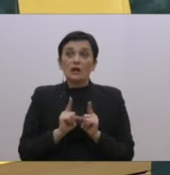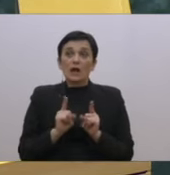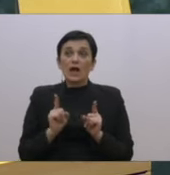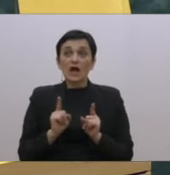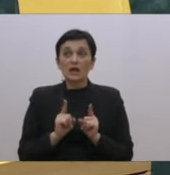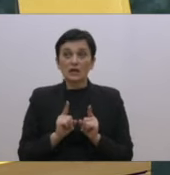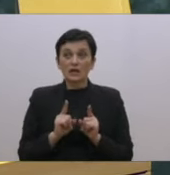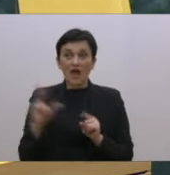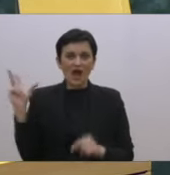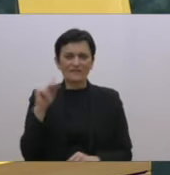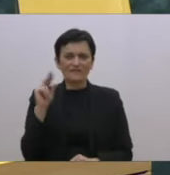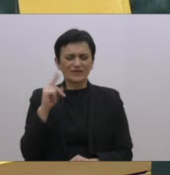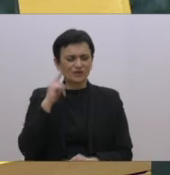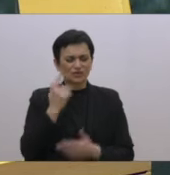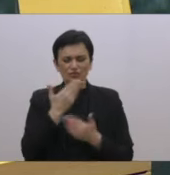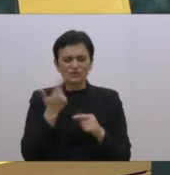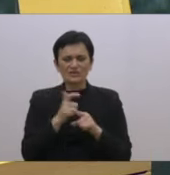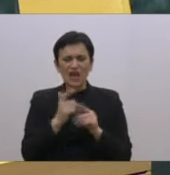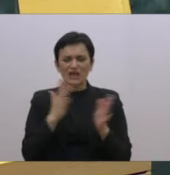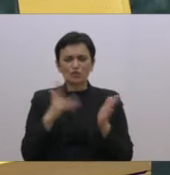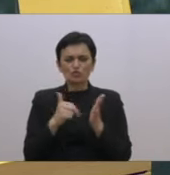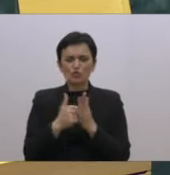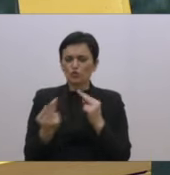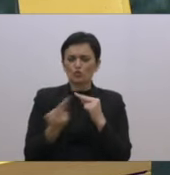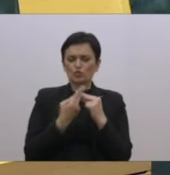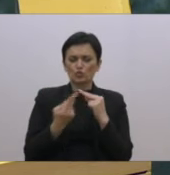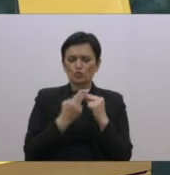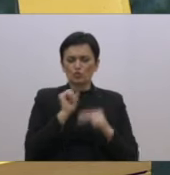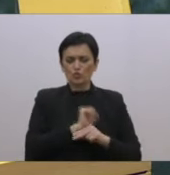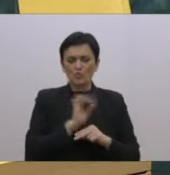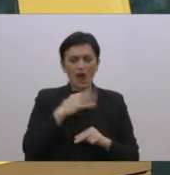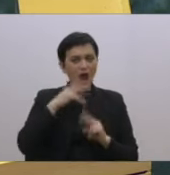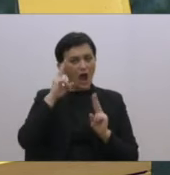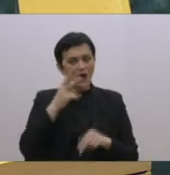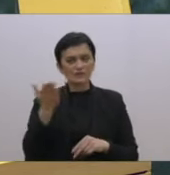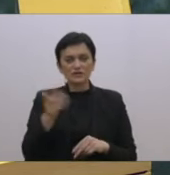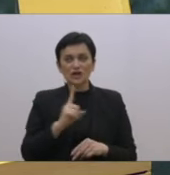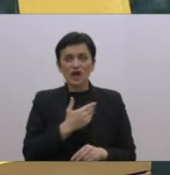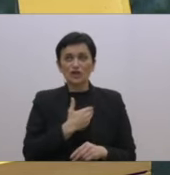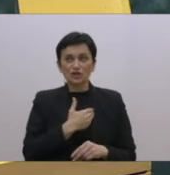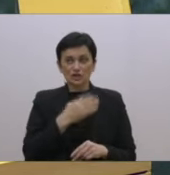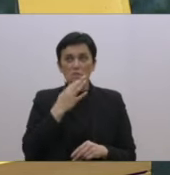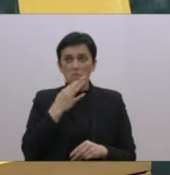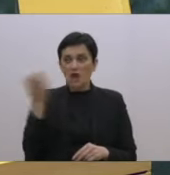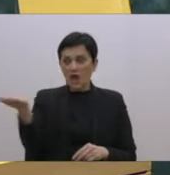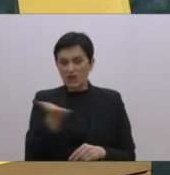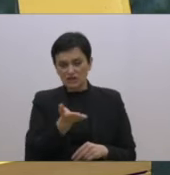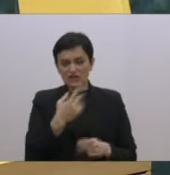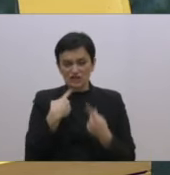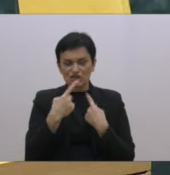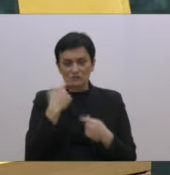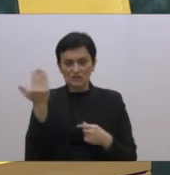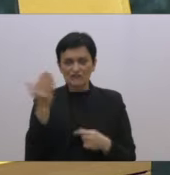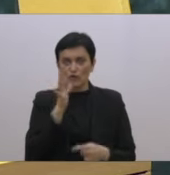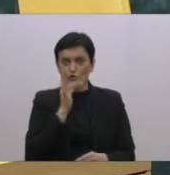ასევე ძალიან დიდი ბოდიში, ნუ მაწყვეტინებთ, მე არ ვიცი თქვენ რა გინდათ და მე რა გამოდით და მე ისაუბრებ თქვენი